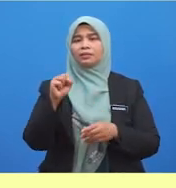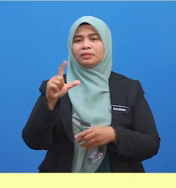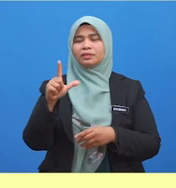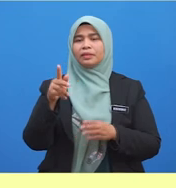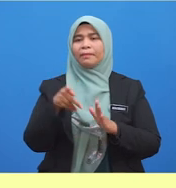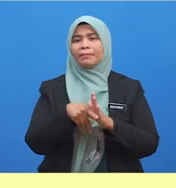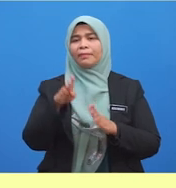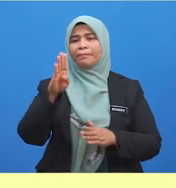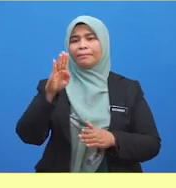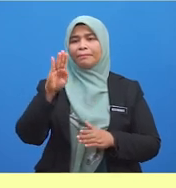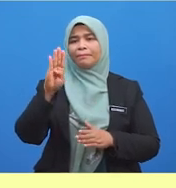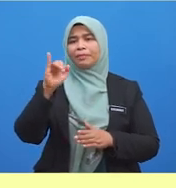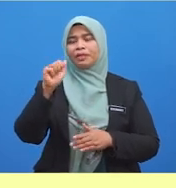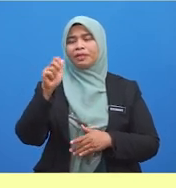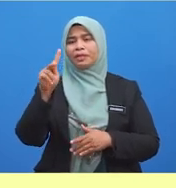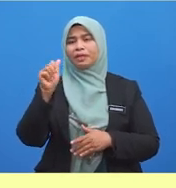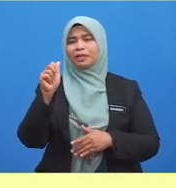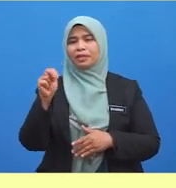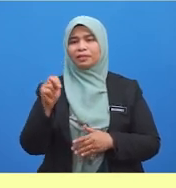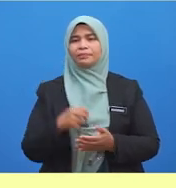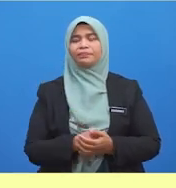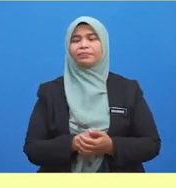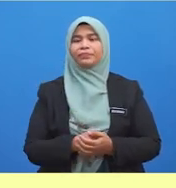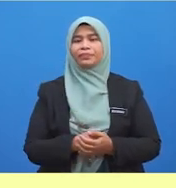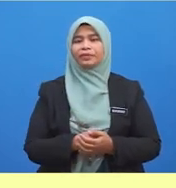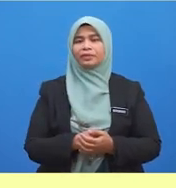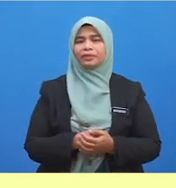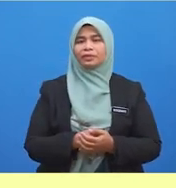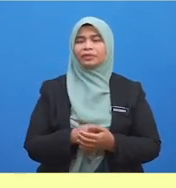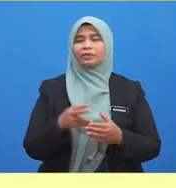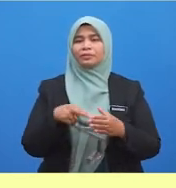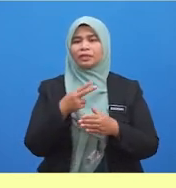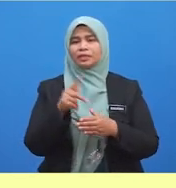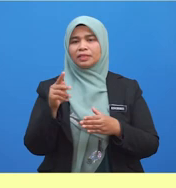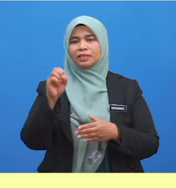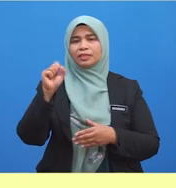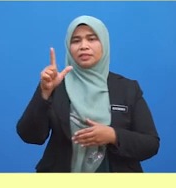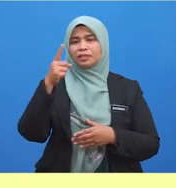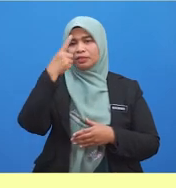berlaku dalam sel organ pembiakan. Kedua,